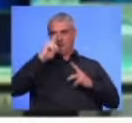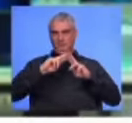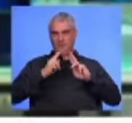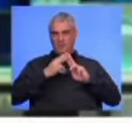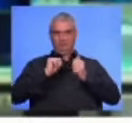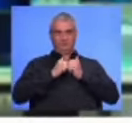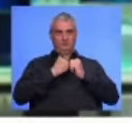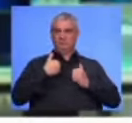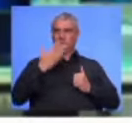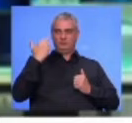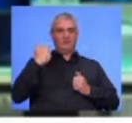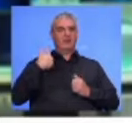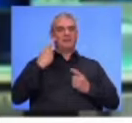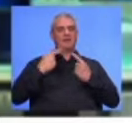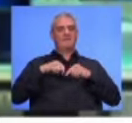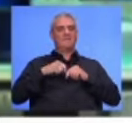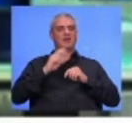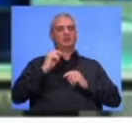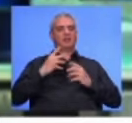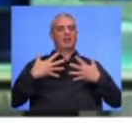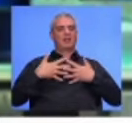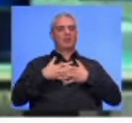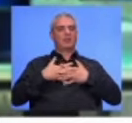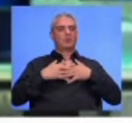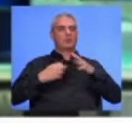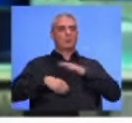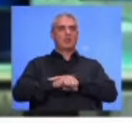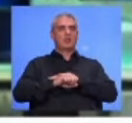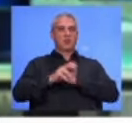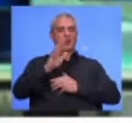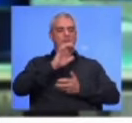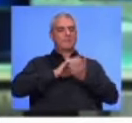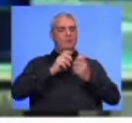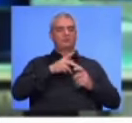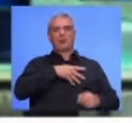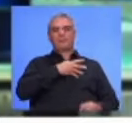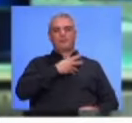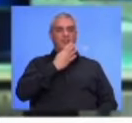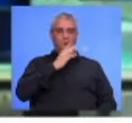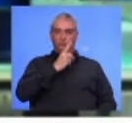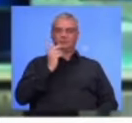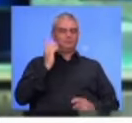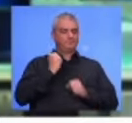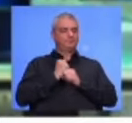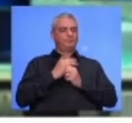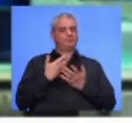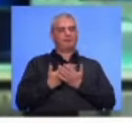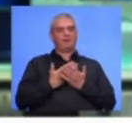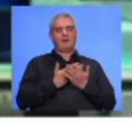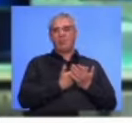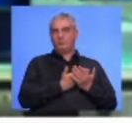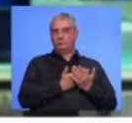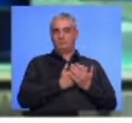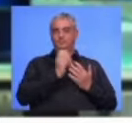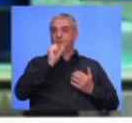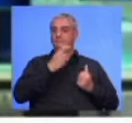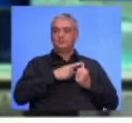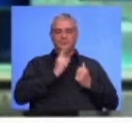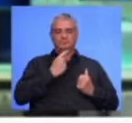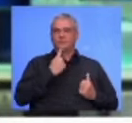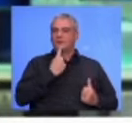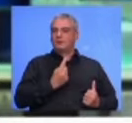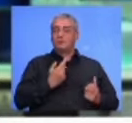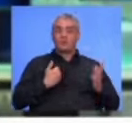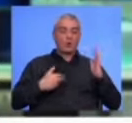לפני כמה זמן הייתי בוועדה של התאחדות לכדורגל, במורמות שהוא בית"ר ירושלים, ושמנו סדרת המלצות. אז קודם כל צריך לבוא ולומר, רוב